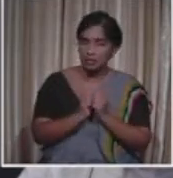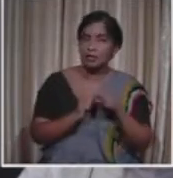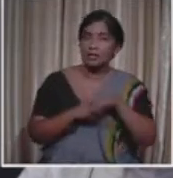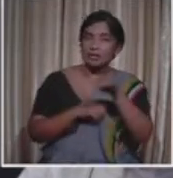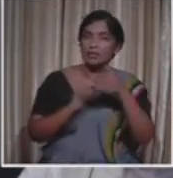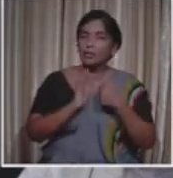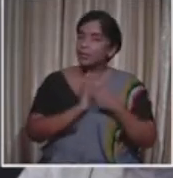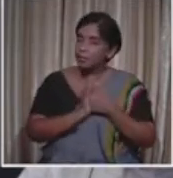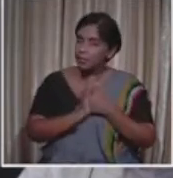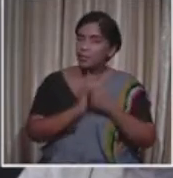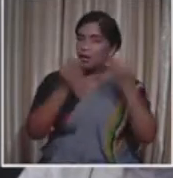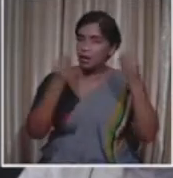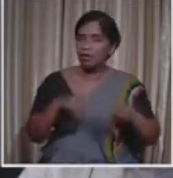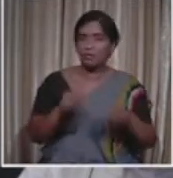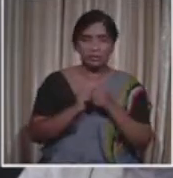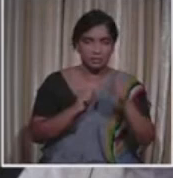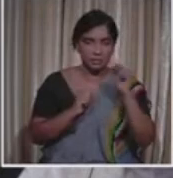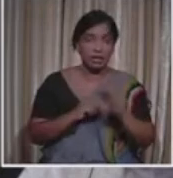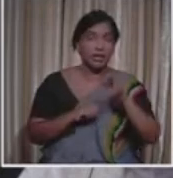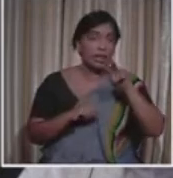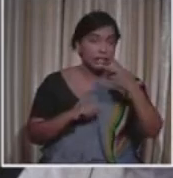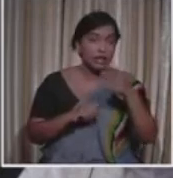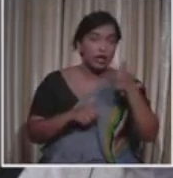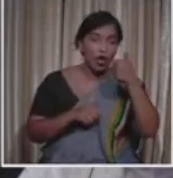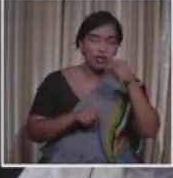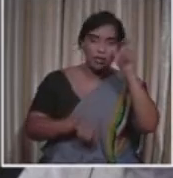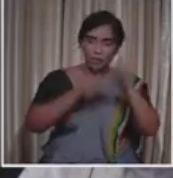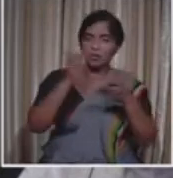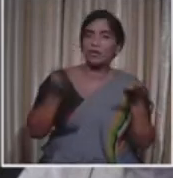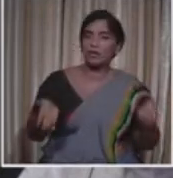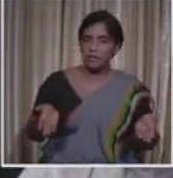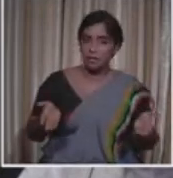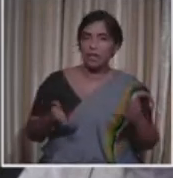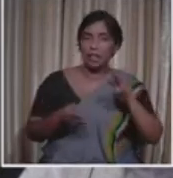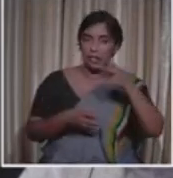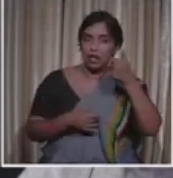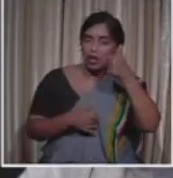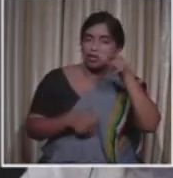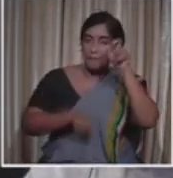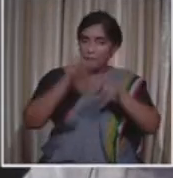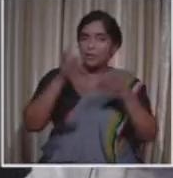සභාවේ ගරුත්වය කෙලසෙන විදියට හැසිරෙන්නේ. 200ක් හොඳ මිනිස්සු ඉන්නවා මෙතන.